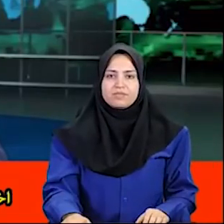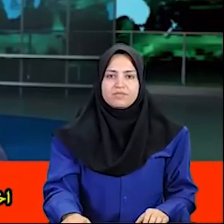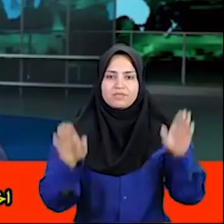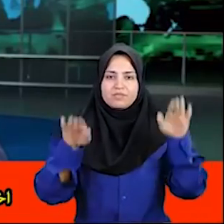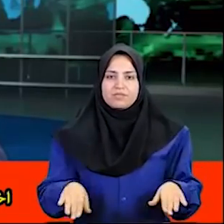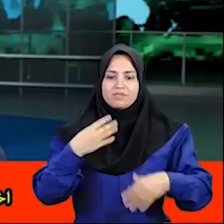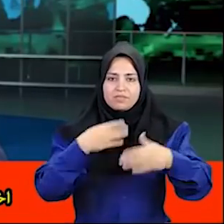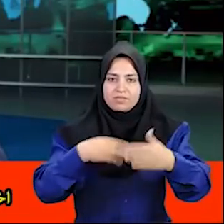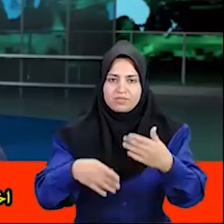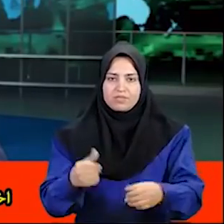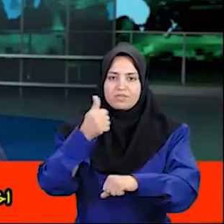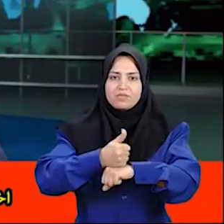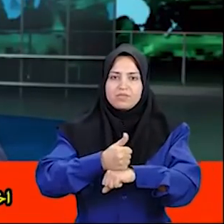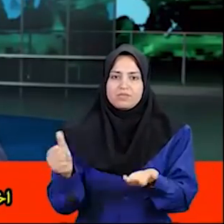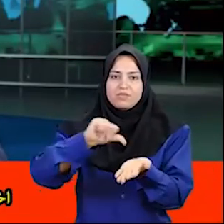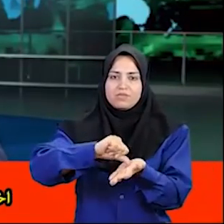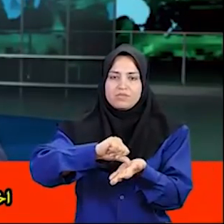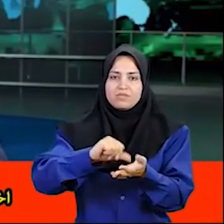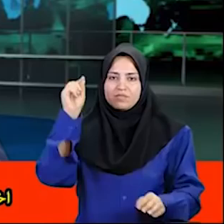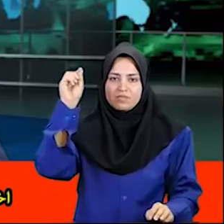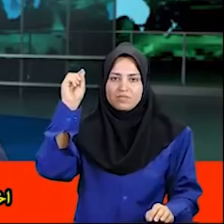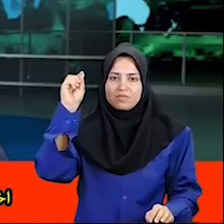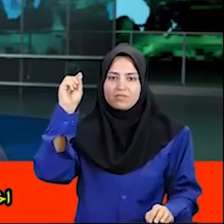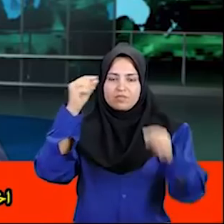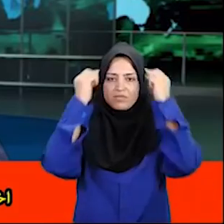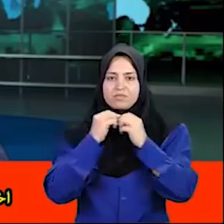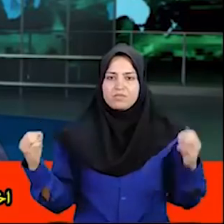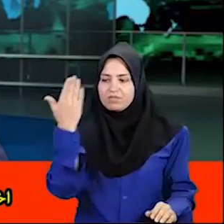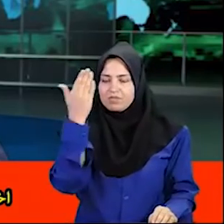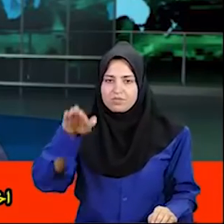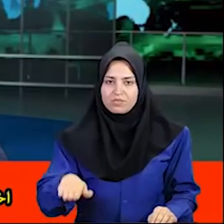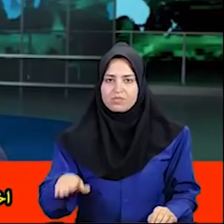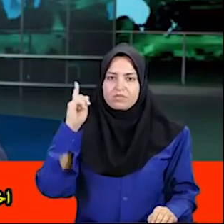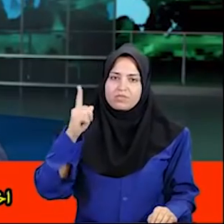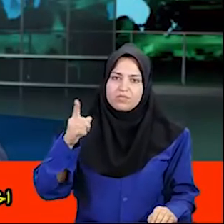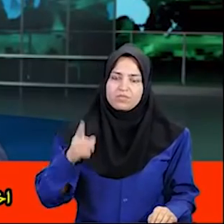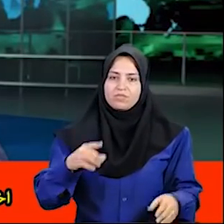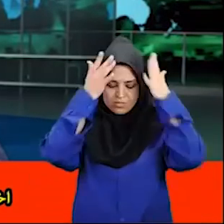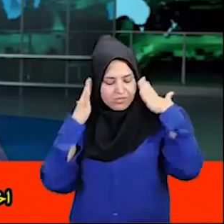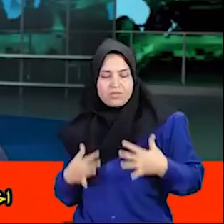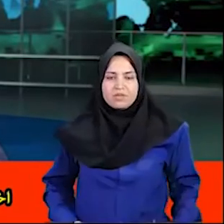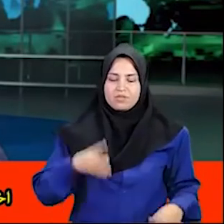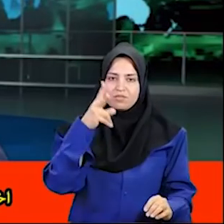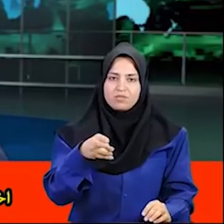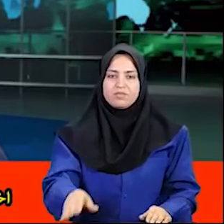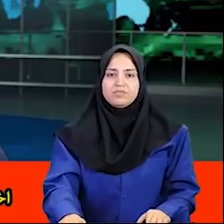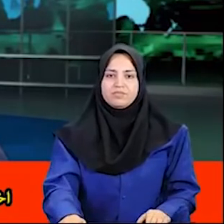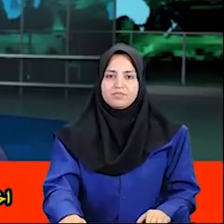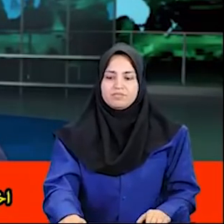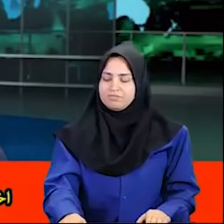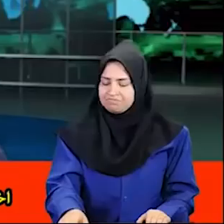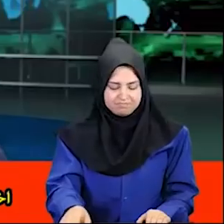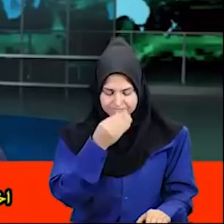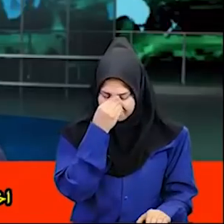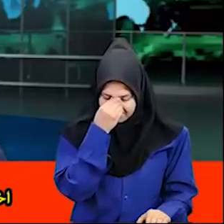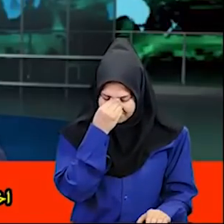کماکان ناظمانی از سرزمین پارس با اینقدر موی دختر دبستانی آنچنان تحریک شده که آن را قیچی می کنند. واقعا چه آدم هایی